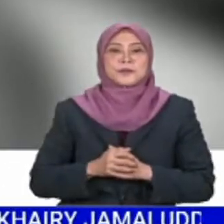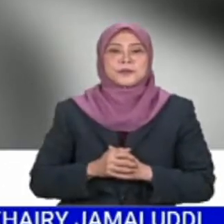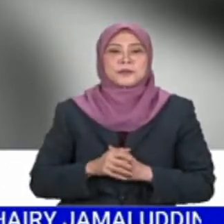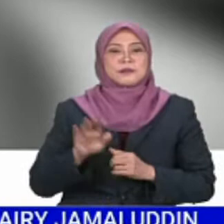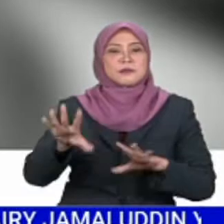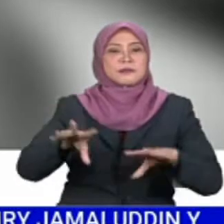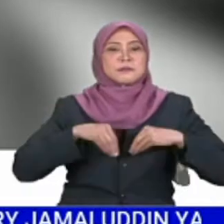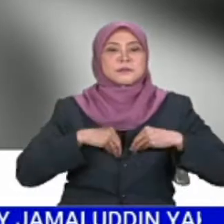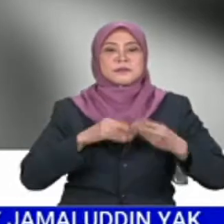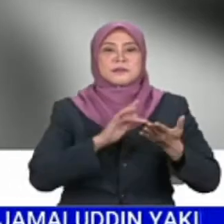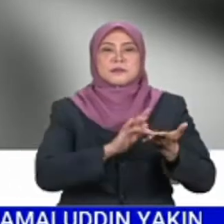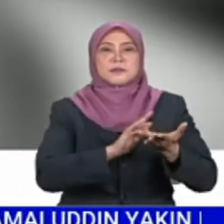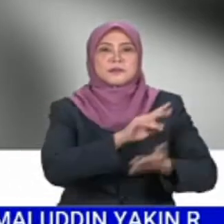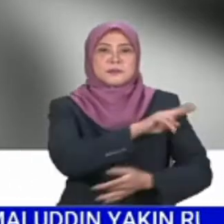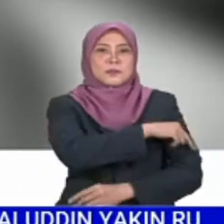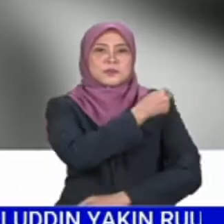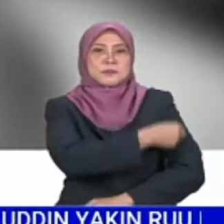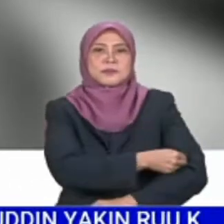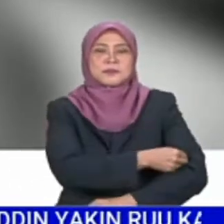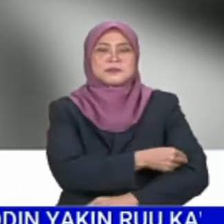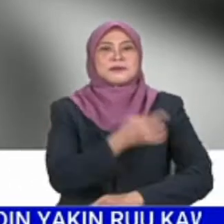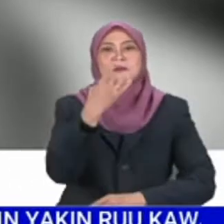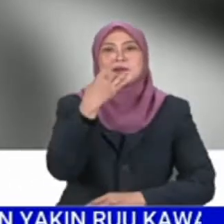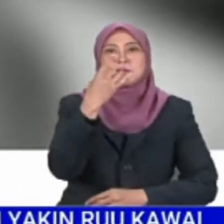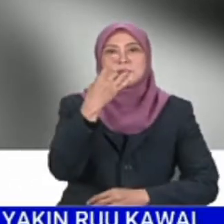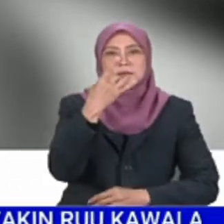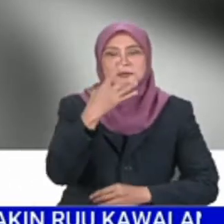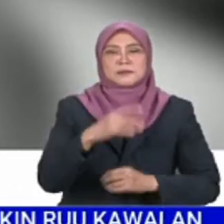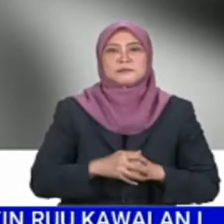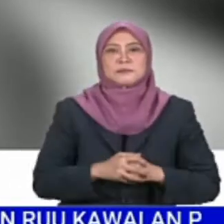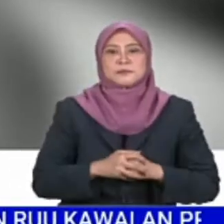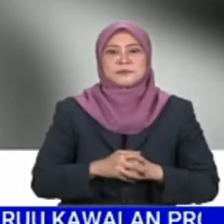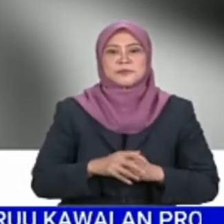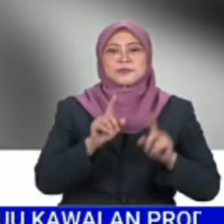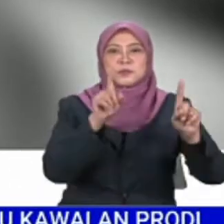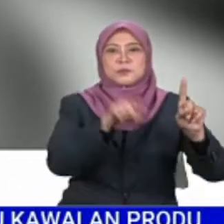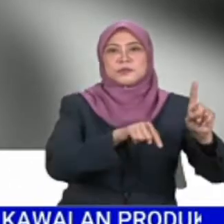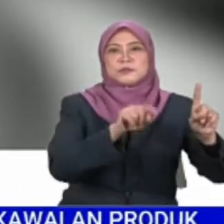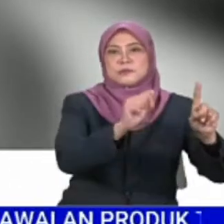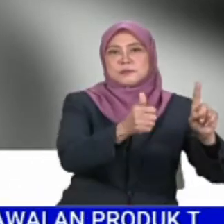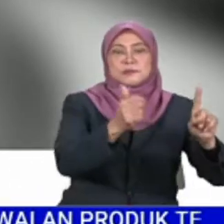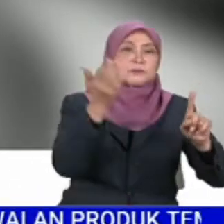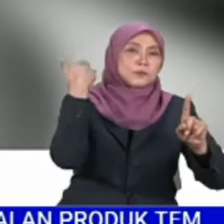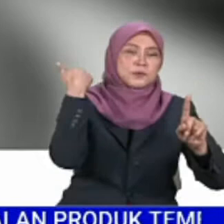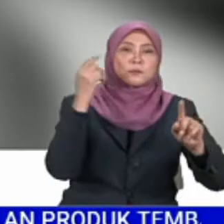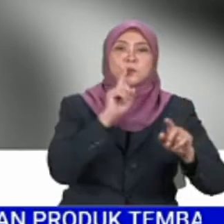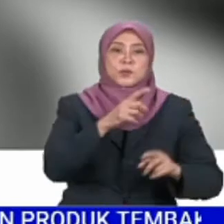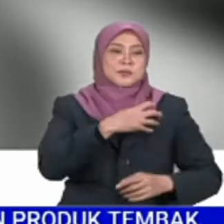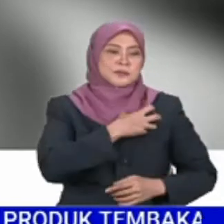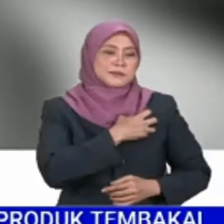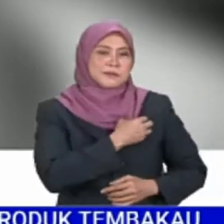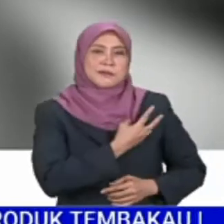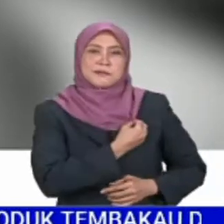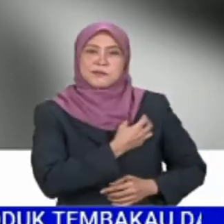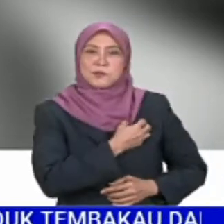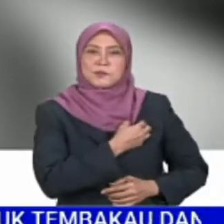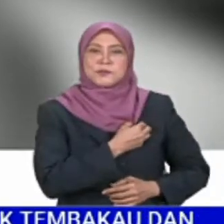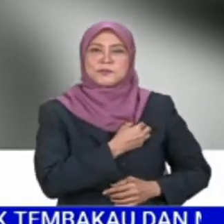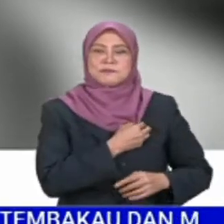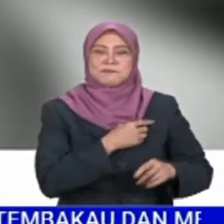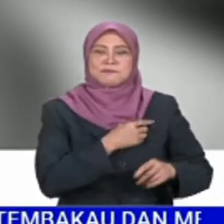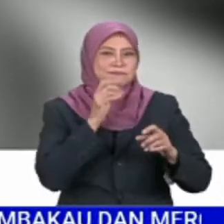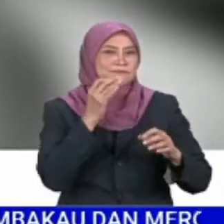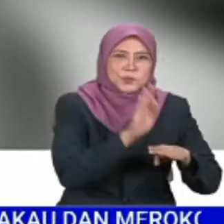menerima rawatan di Hospital Sultanah Bayah Alustar sejak 1 Oktober tahun lalu berikutan jantung pada bahagian atas